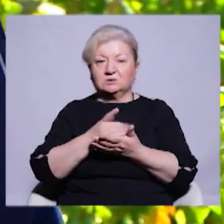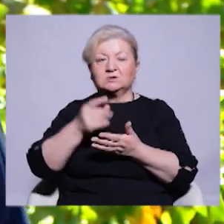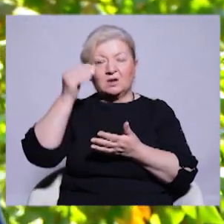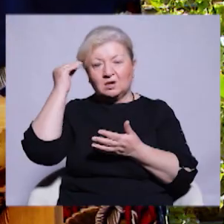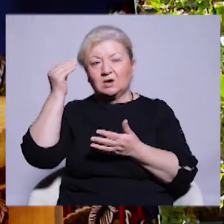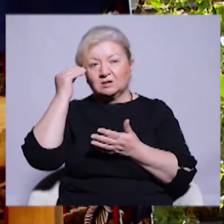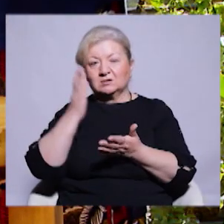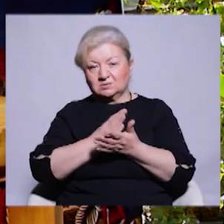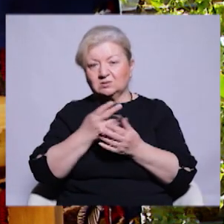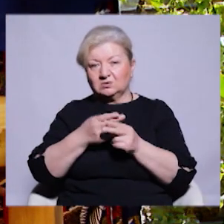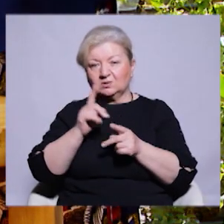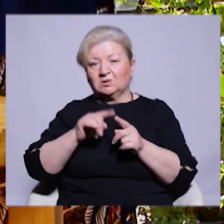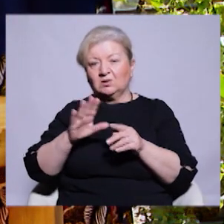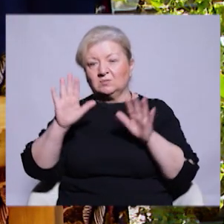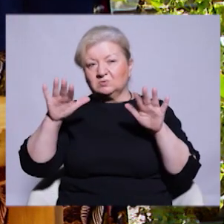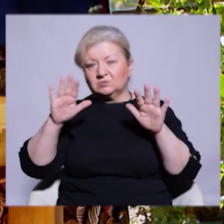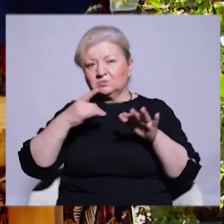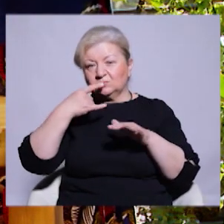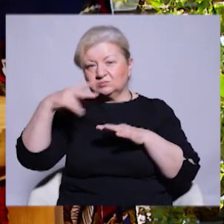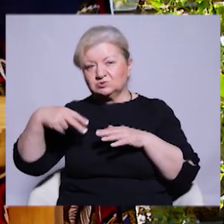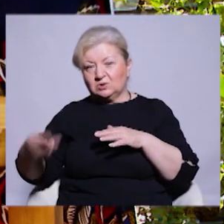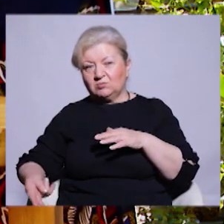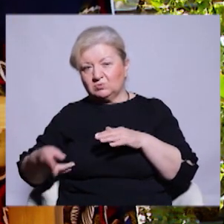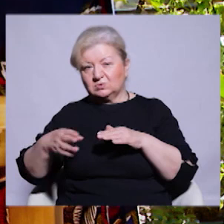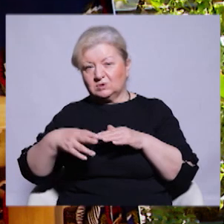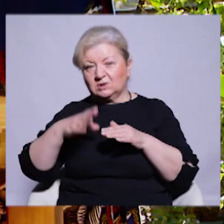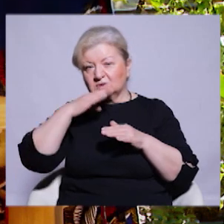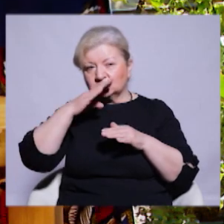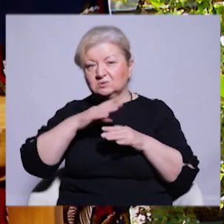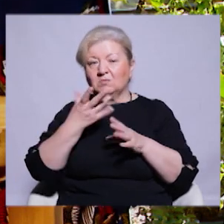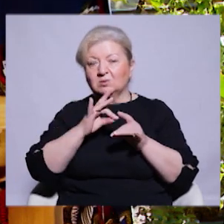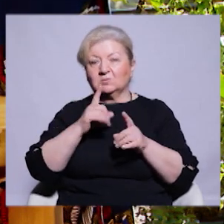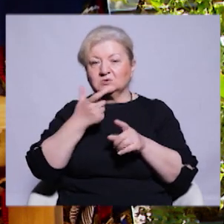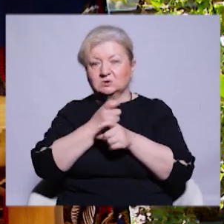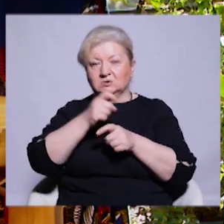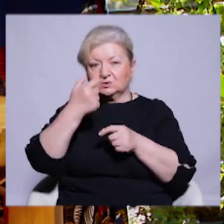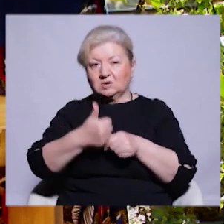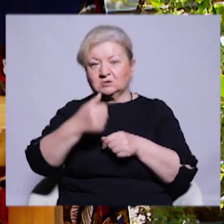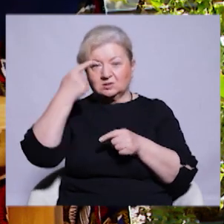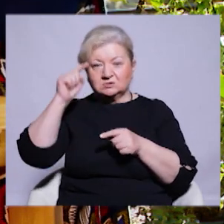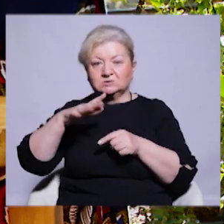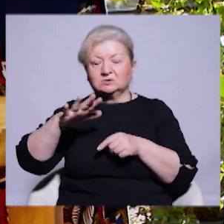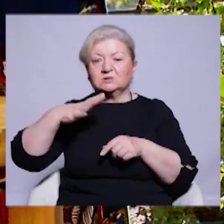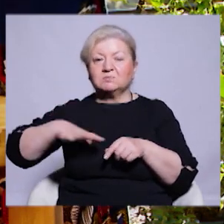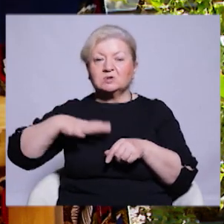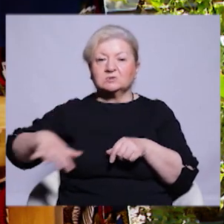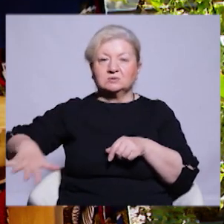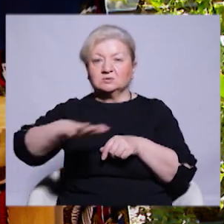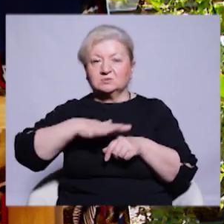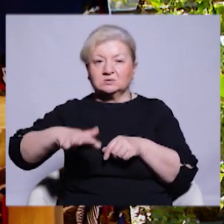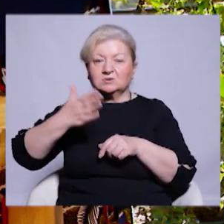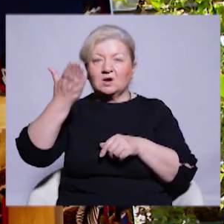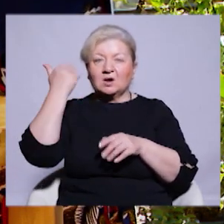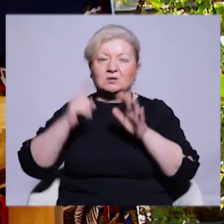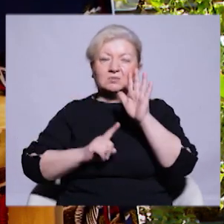ეს ლეგენდაა, რა თქმა უნდა, წყალში რო ჩაუვარდა, მაგრამ თქვენ ძალიან კარგად იცით, რომ რომ თბილისის ტერიტორიაზე ჯერ კიდევ